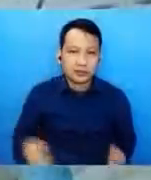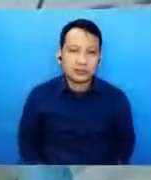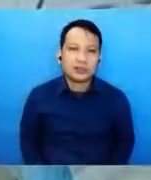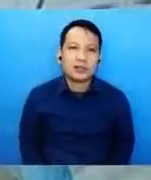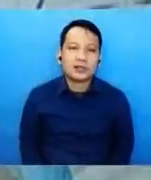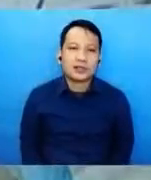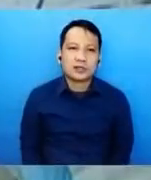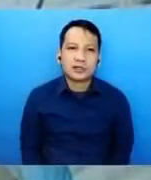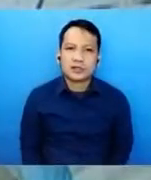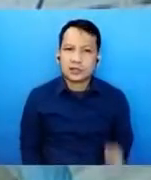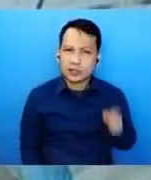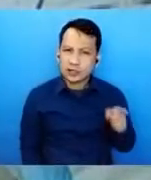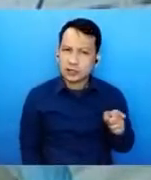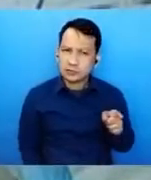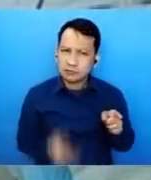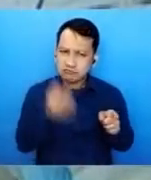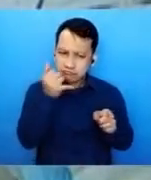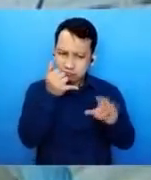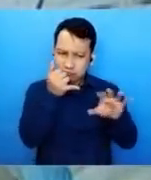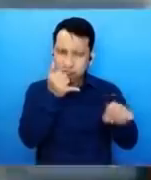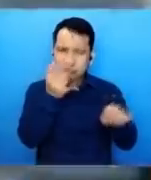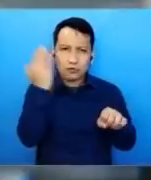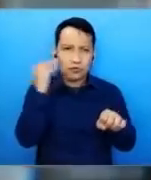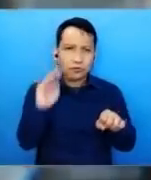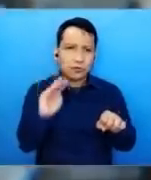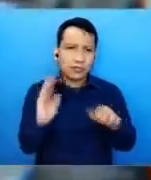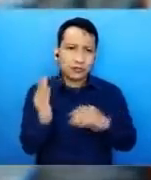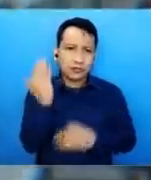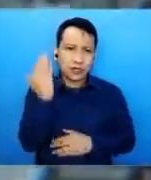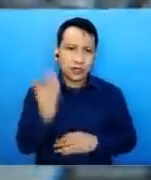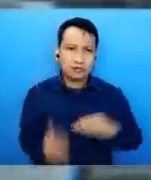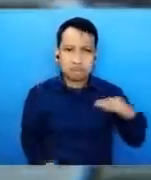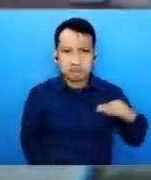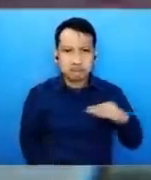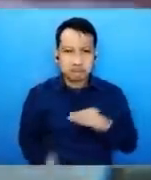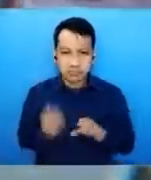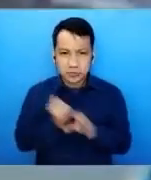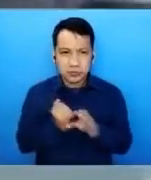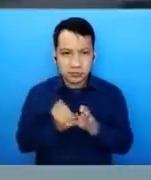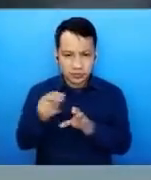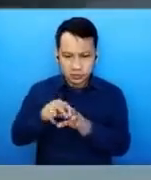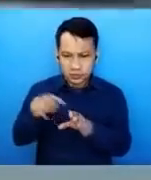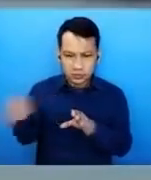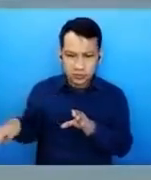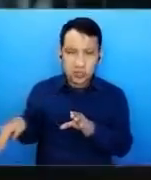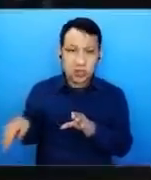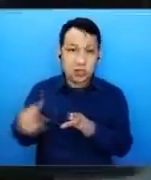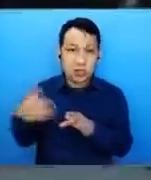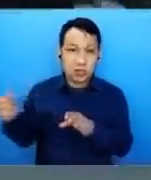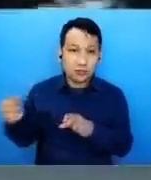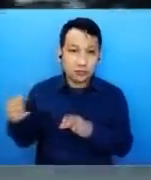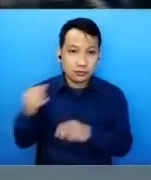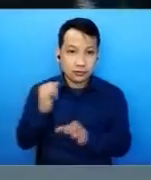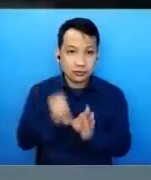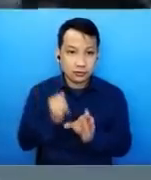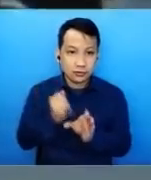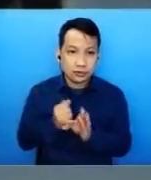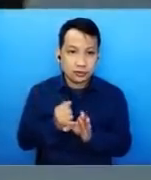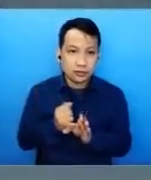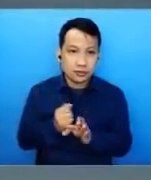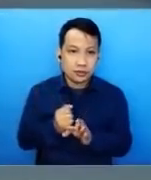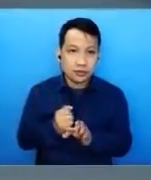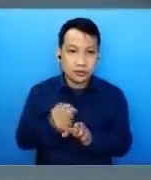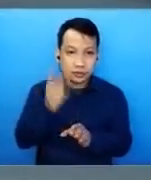Sa kuha ng CCTV noong Lunes ng umaga, makikita ang pagtalon ng isang pasahero palabas ng jeep. Habang ang isang ito